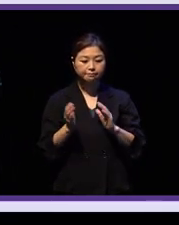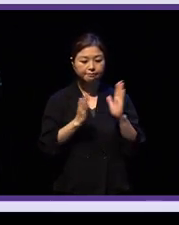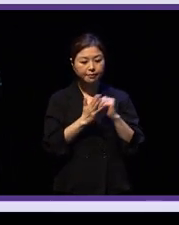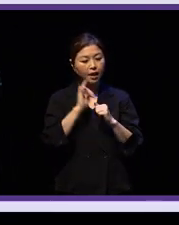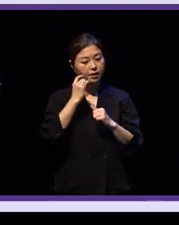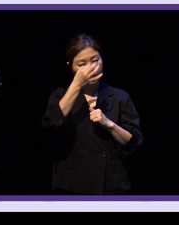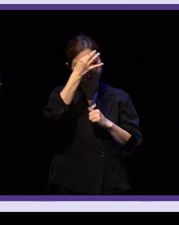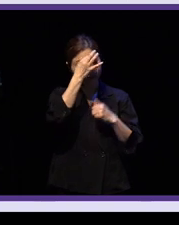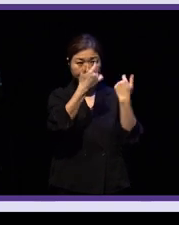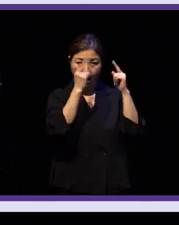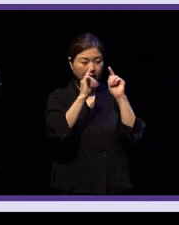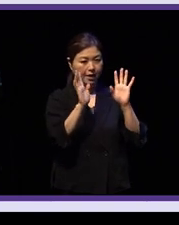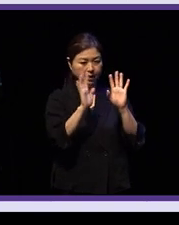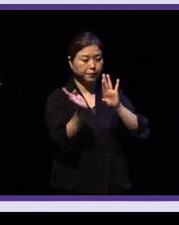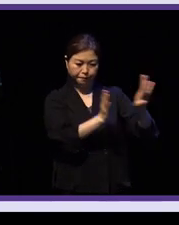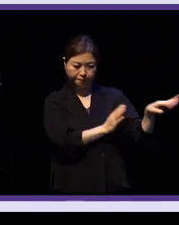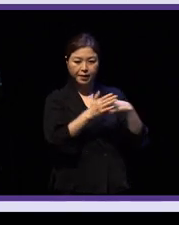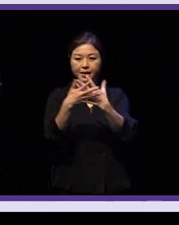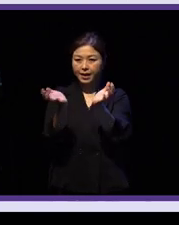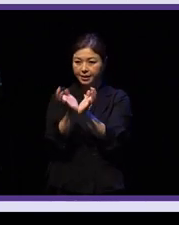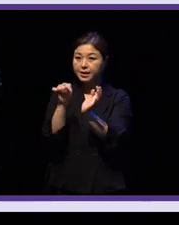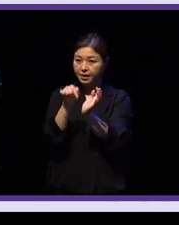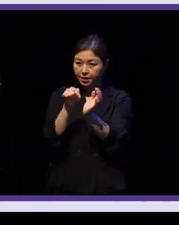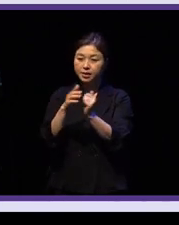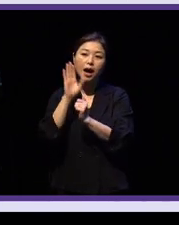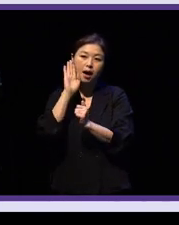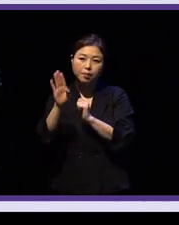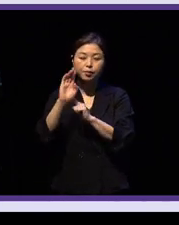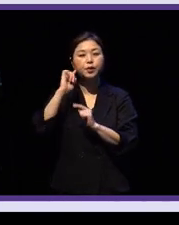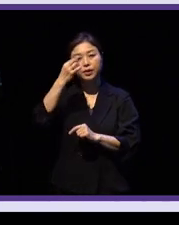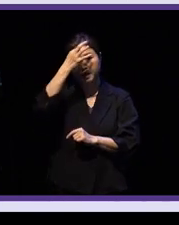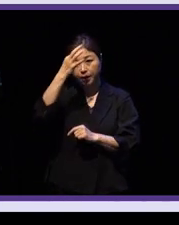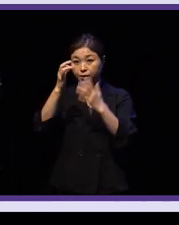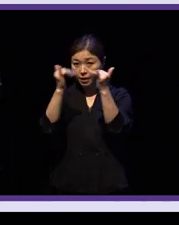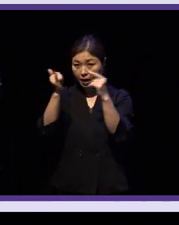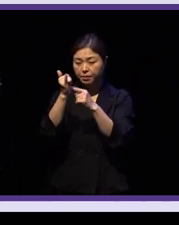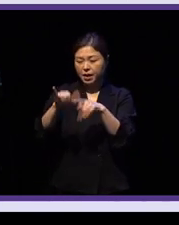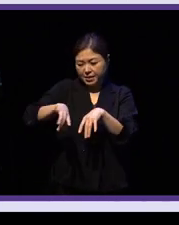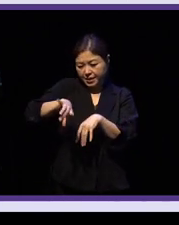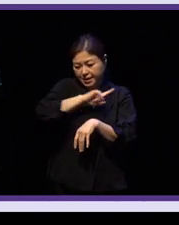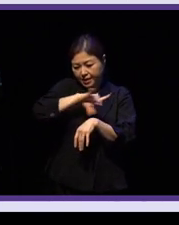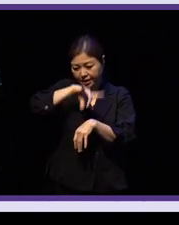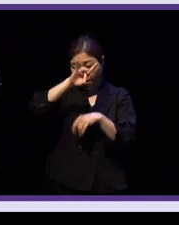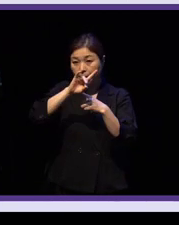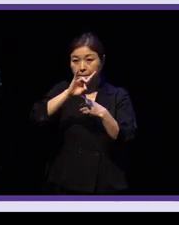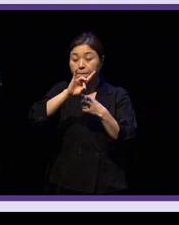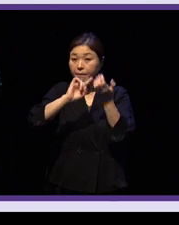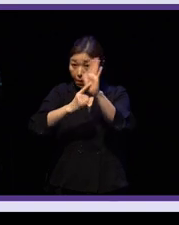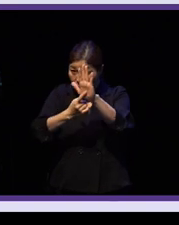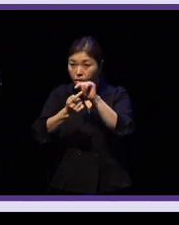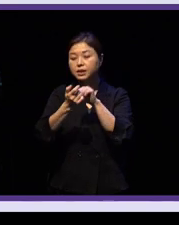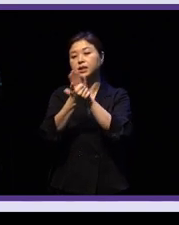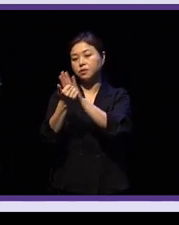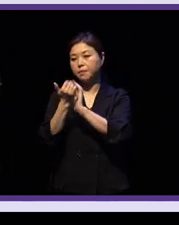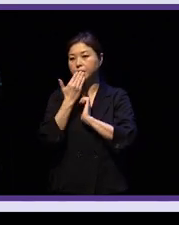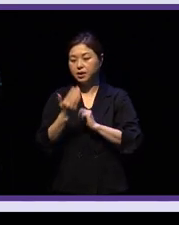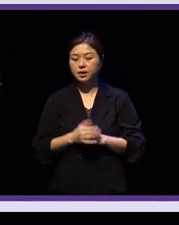다음은 예술대학이 아닌 예술단체에서 예비예술인의 최초 발표를 지원하실 수 있는 사업입니다